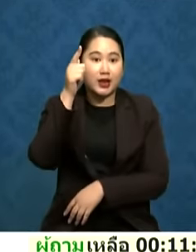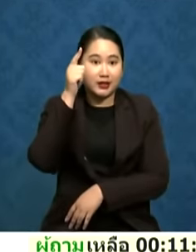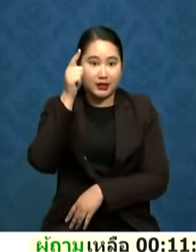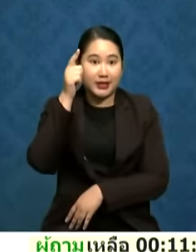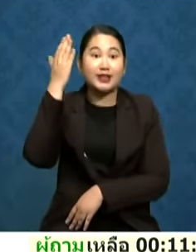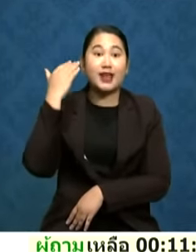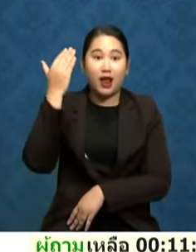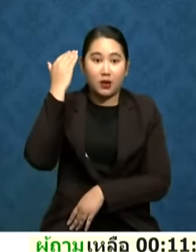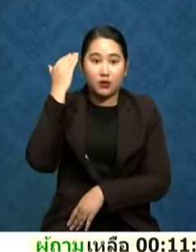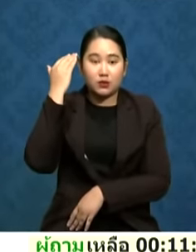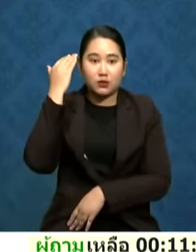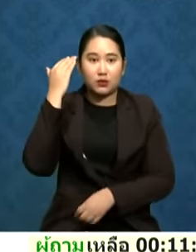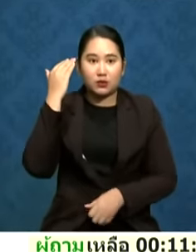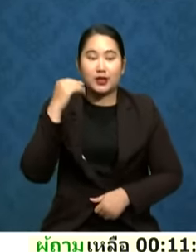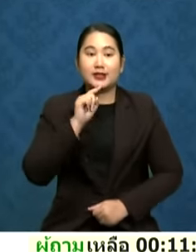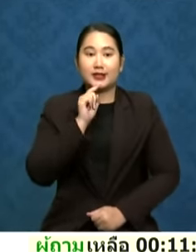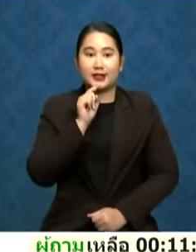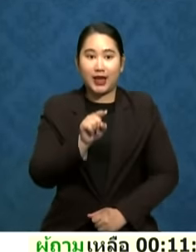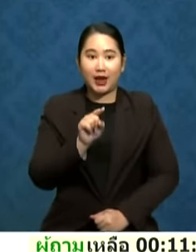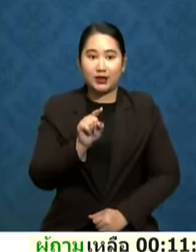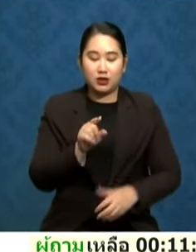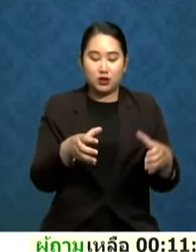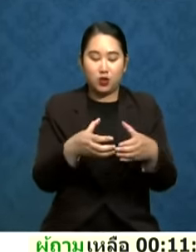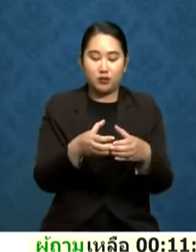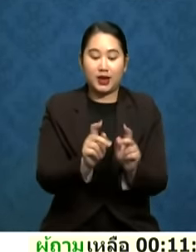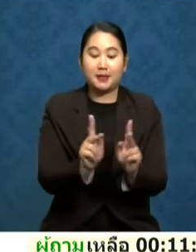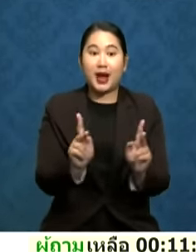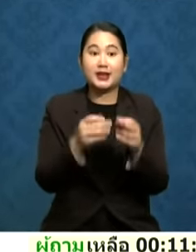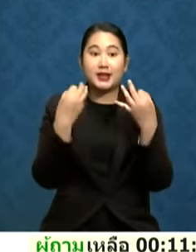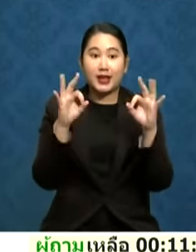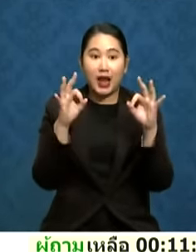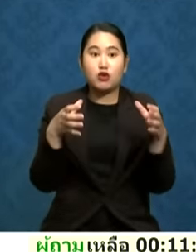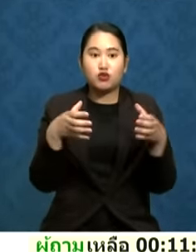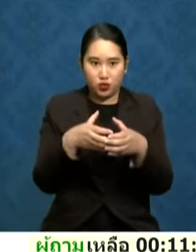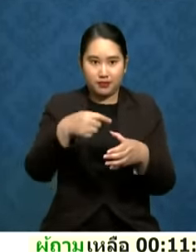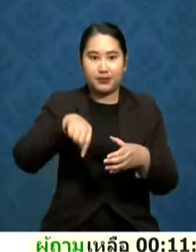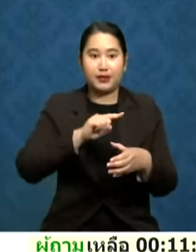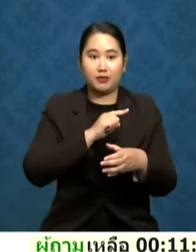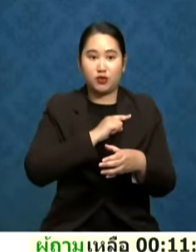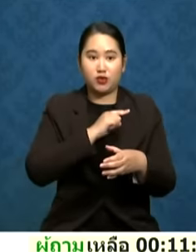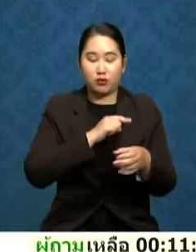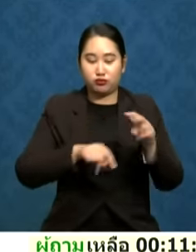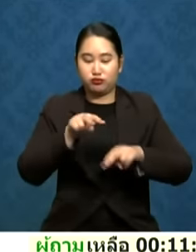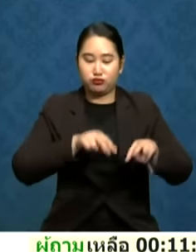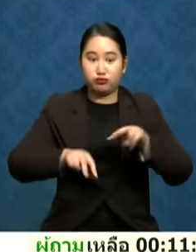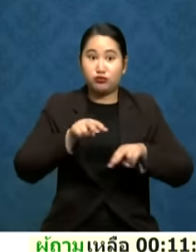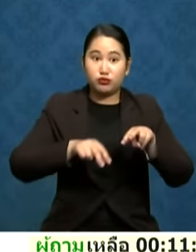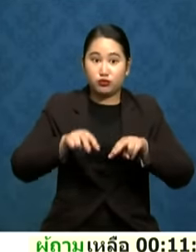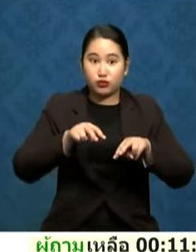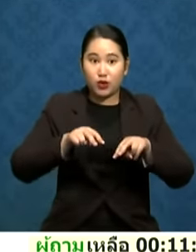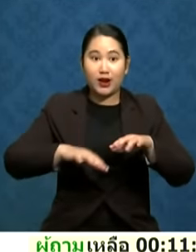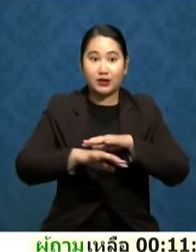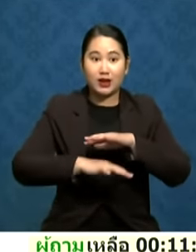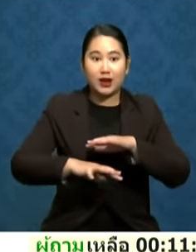วัรได้มีการสั่ง ให้ตั้งคณะกรรมการอิสระ สอบข้ดทจิขึ้มาโดยคณะกรรมการชุดนี้